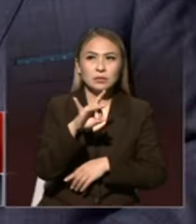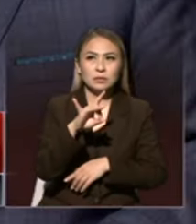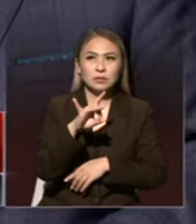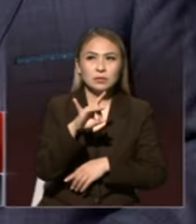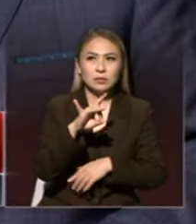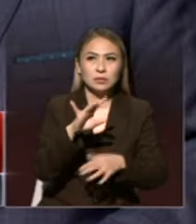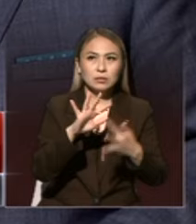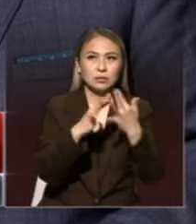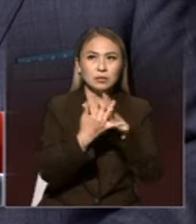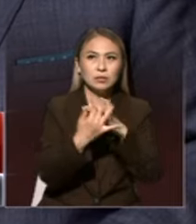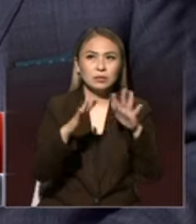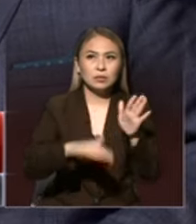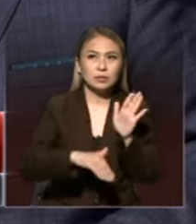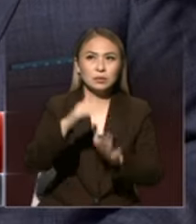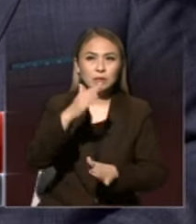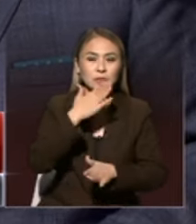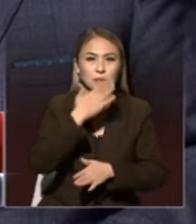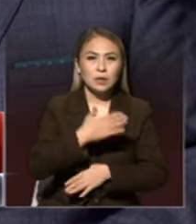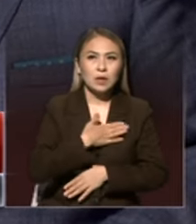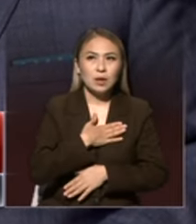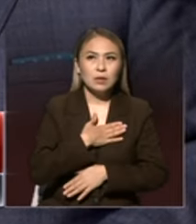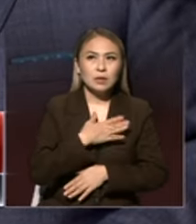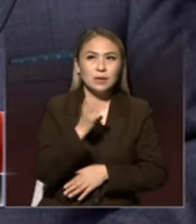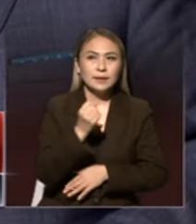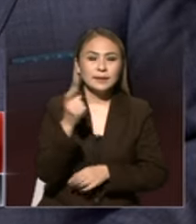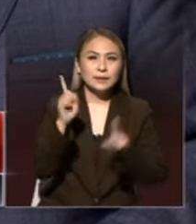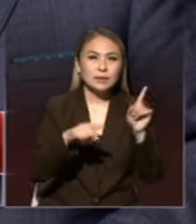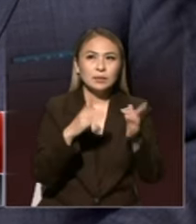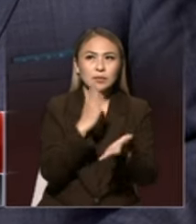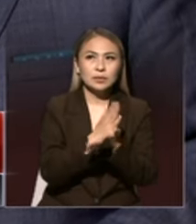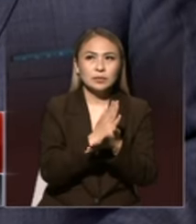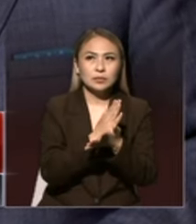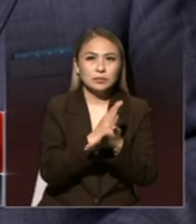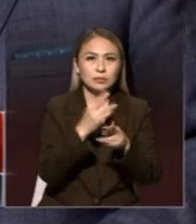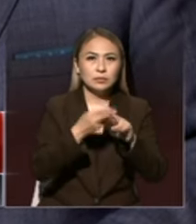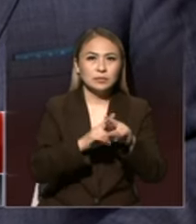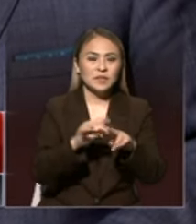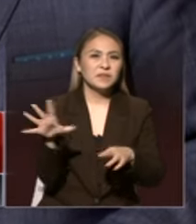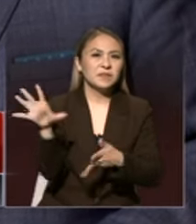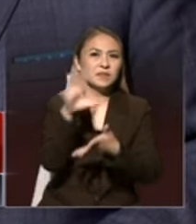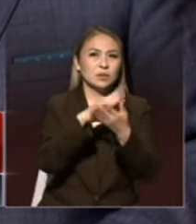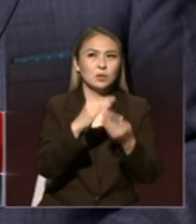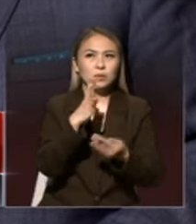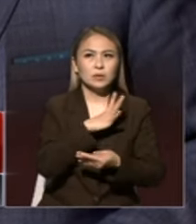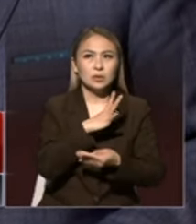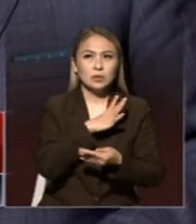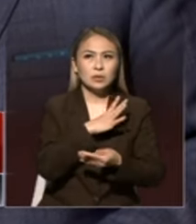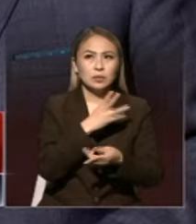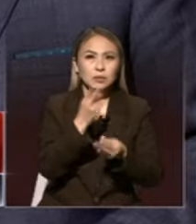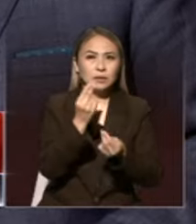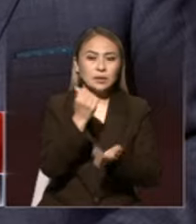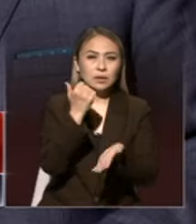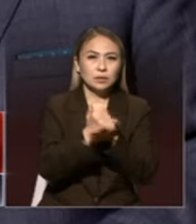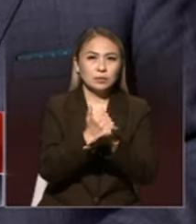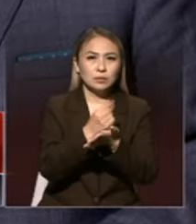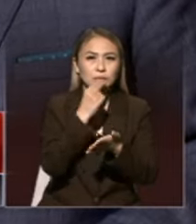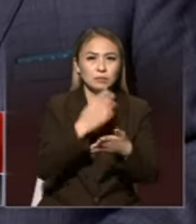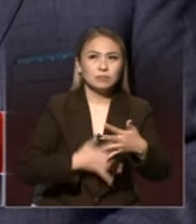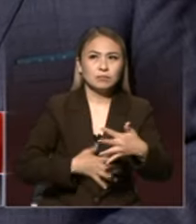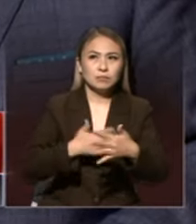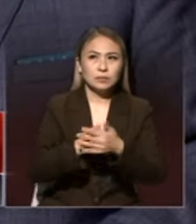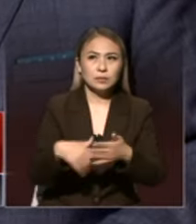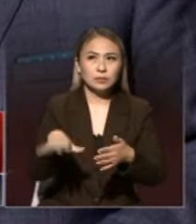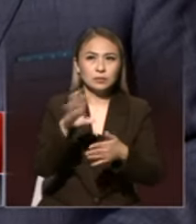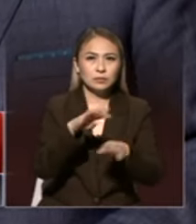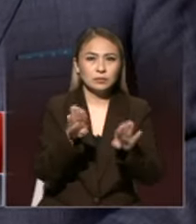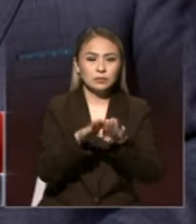өзім ауылда өскеннен ауылды жақсы көремін. Ал кейбір адамның бәрі ауыл жақсы көрмейді ғой, көрдіңіздер ме? Кейбір адам ақшасы болып тамақ тоқ болса болды. Бәрі мен